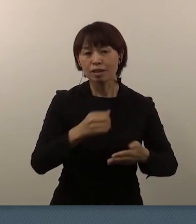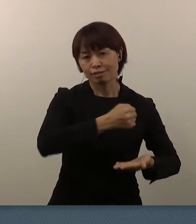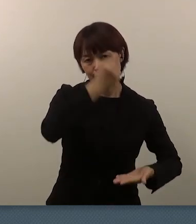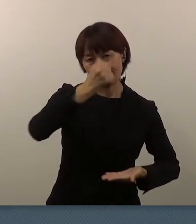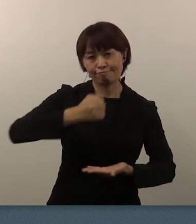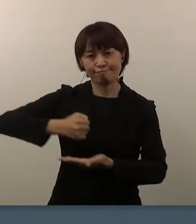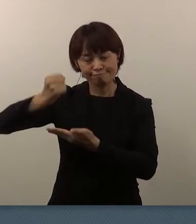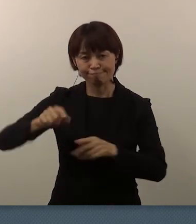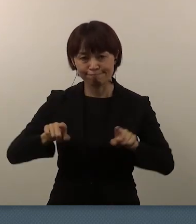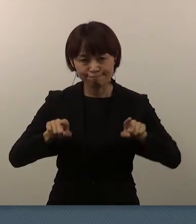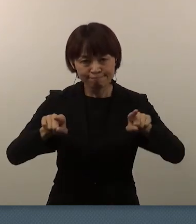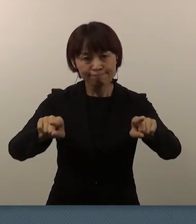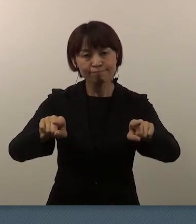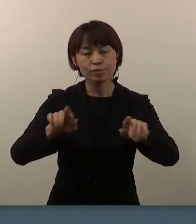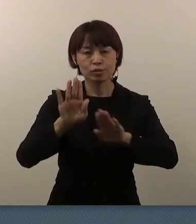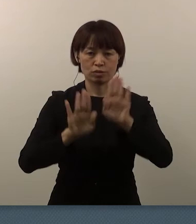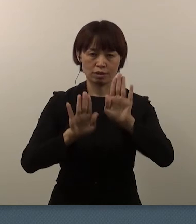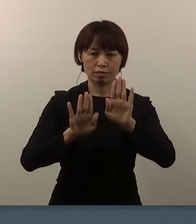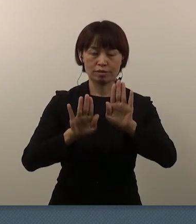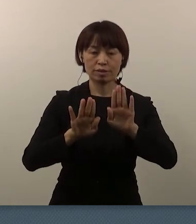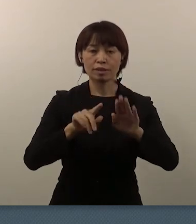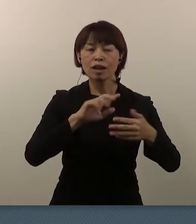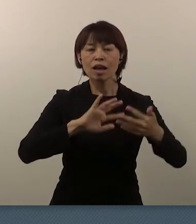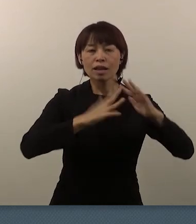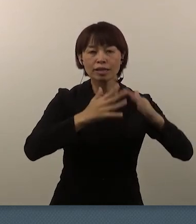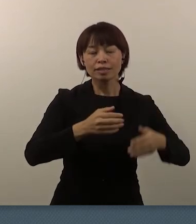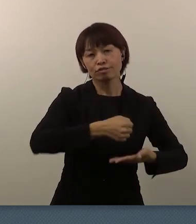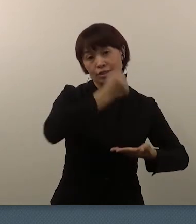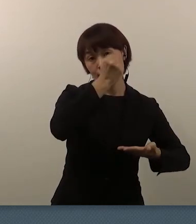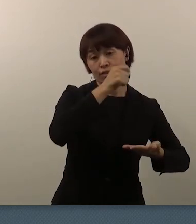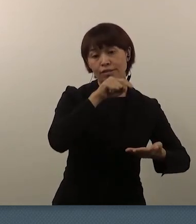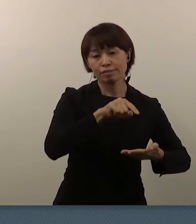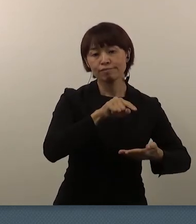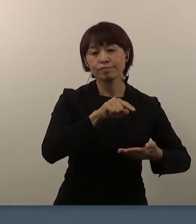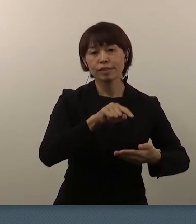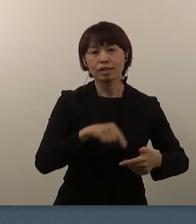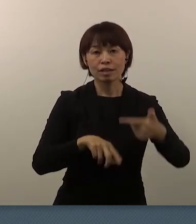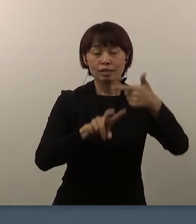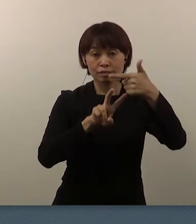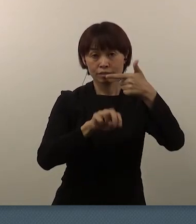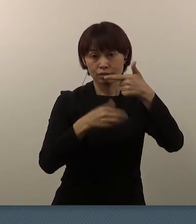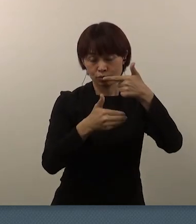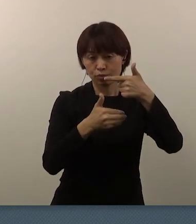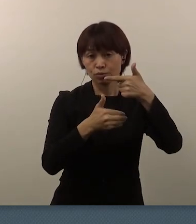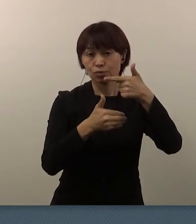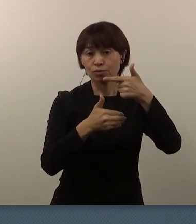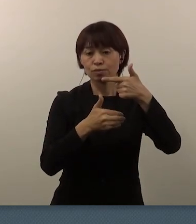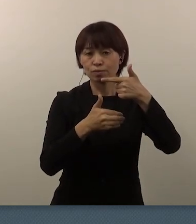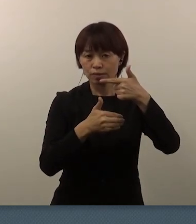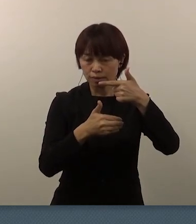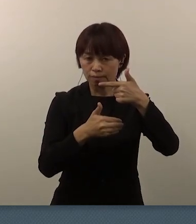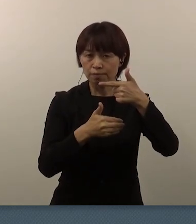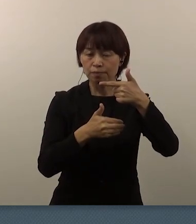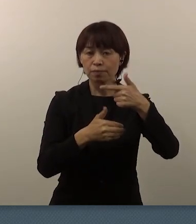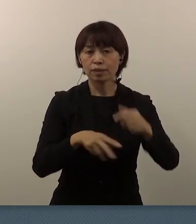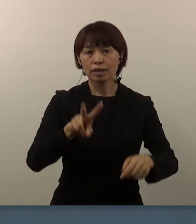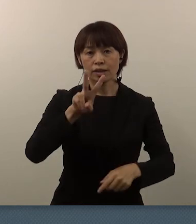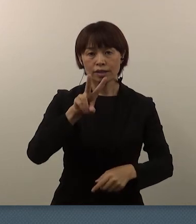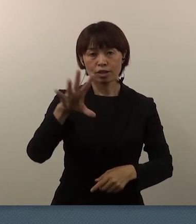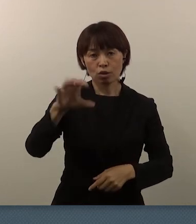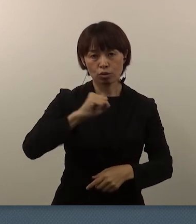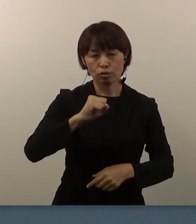ますね。で、総合センター建設基金の寄付状況というのは、6月29日現在の数字ありますけ